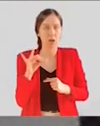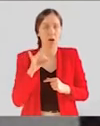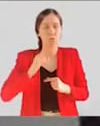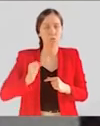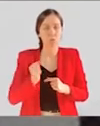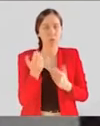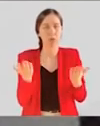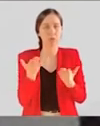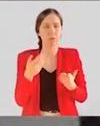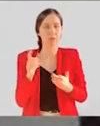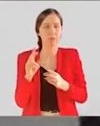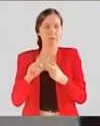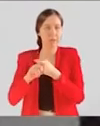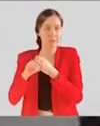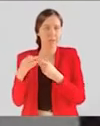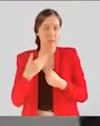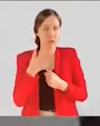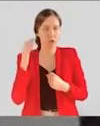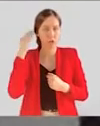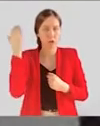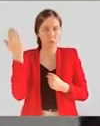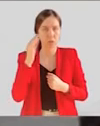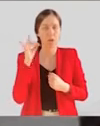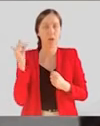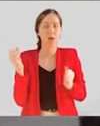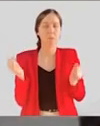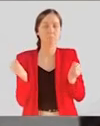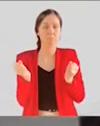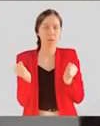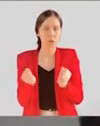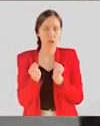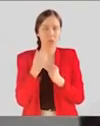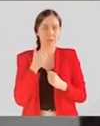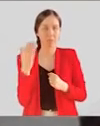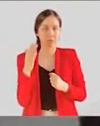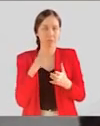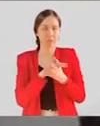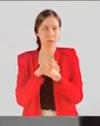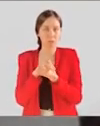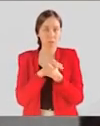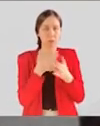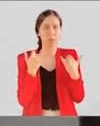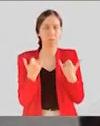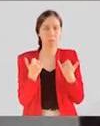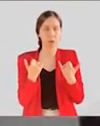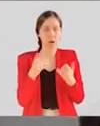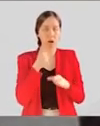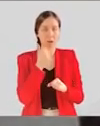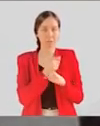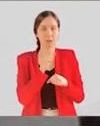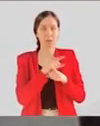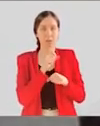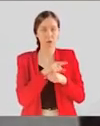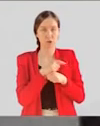народы, и с неоценимой помощью, поддержкой Советского Союза. Сегодня главной задачей